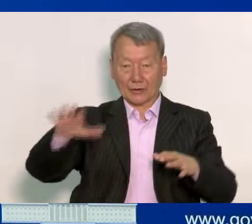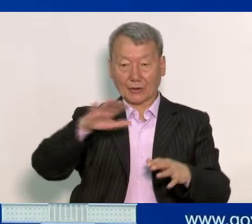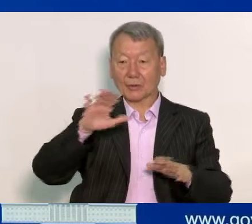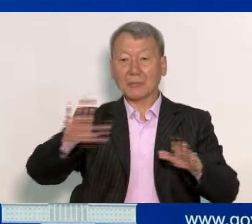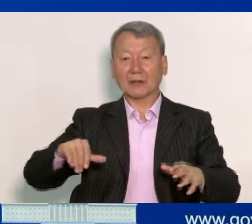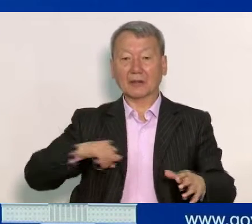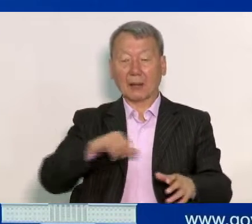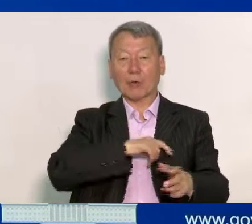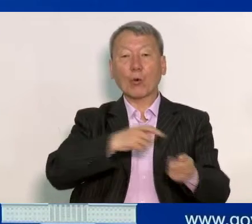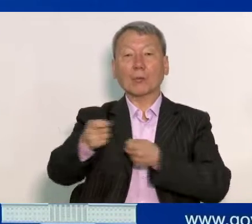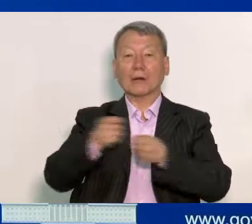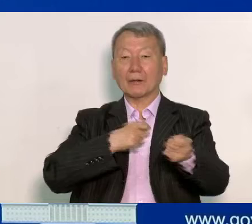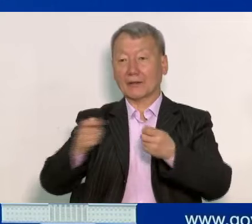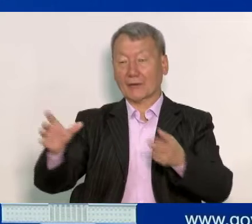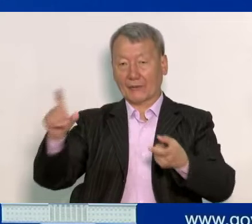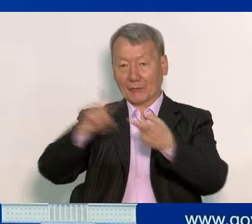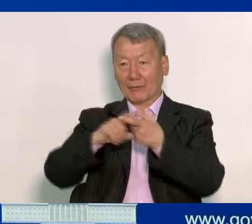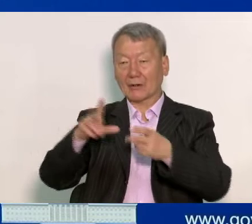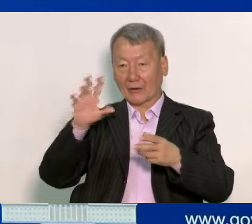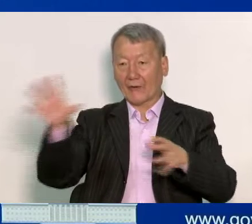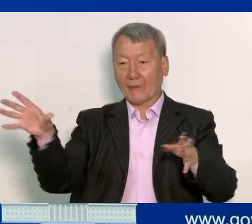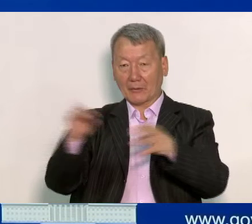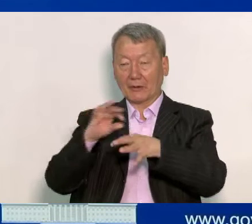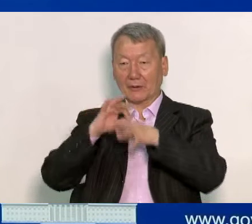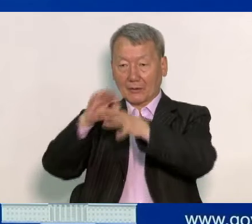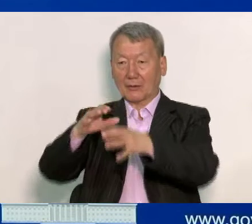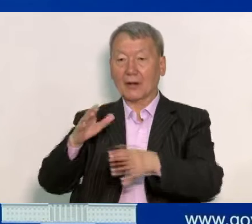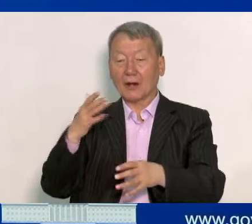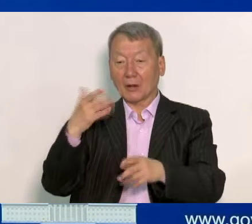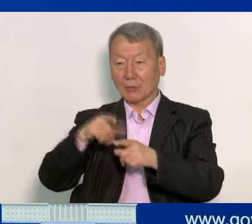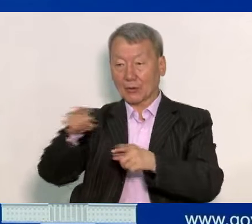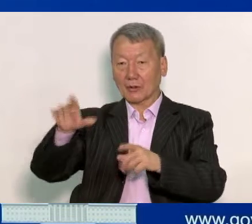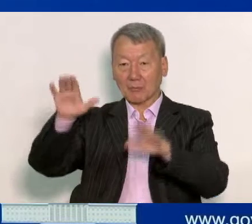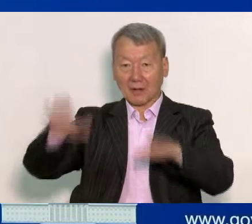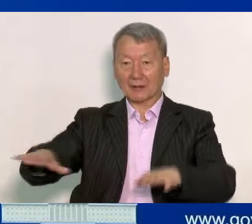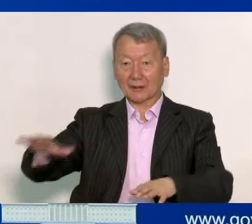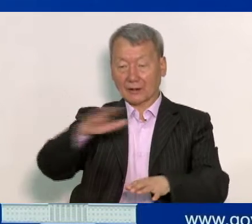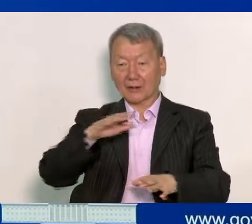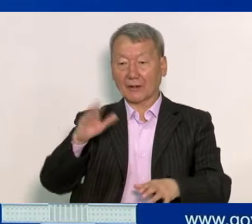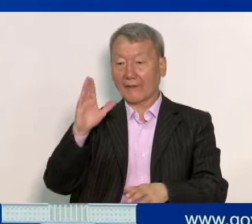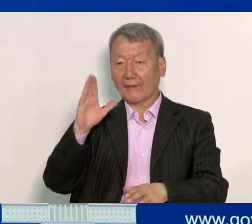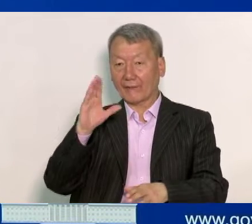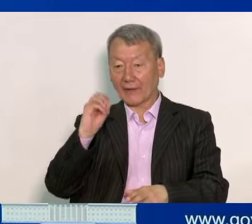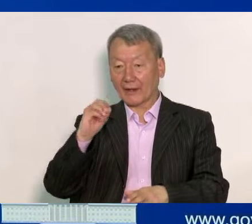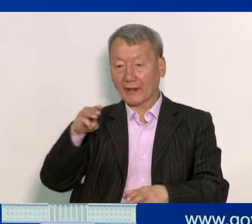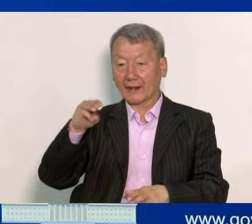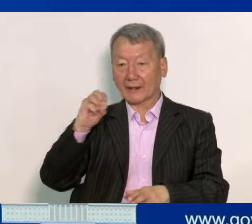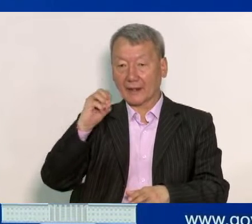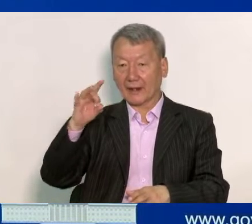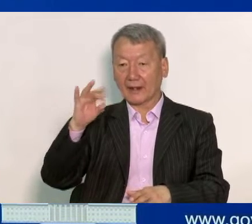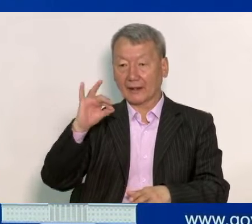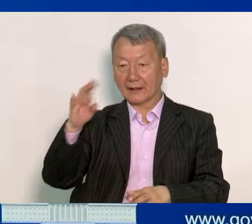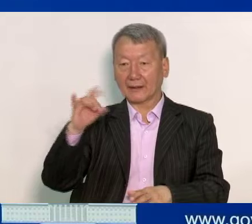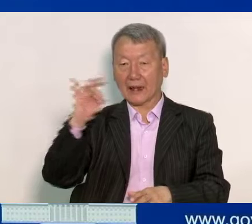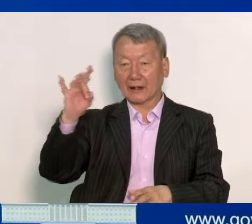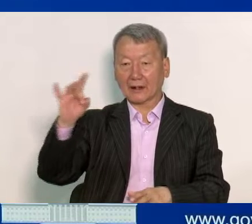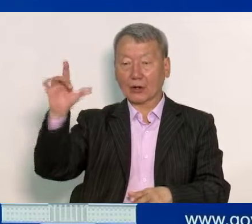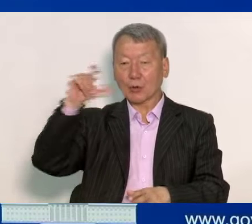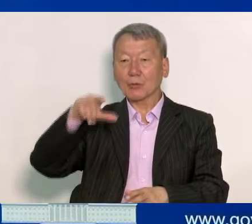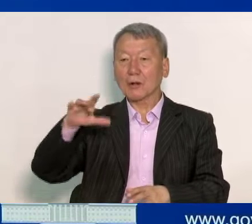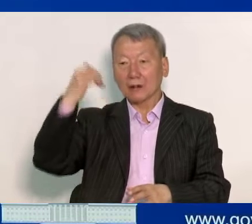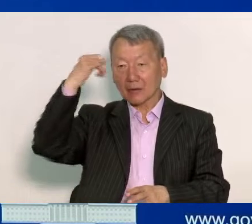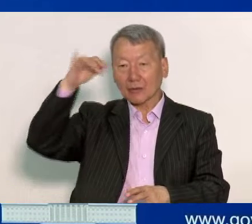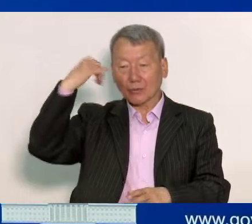органдары менен бул ишти тыгыз алып барып атабыз. Ветеринардык көзөмөлдөн өткөн ошол баардык ошол